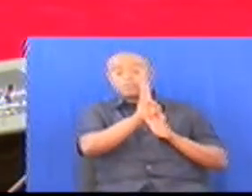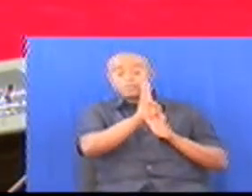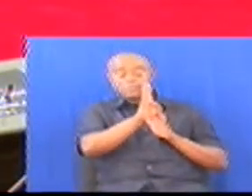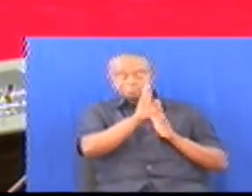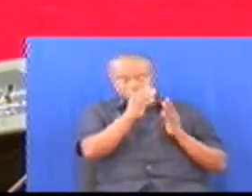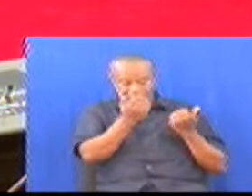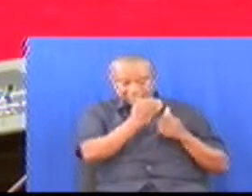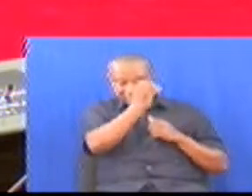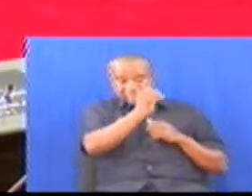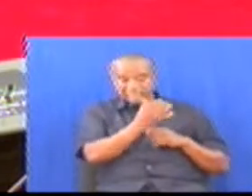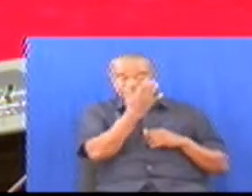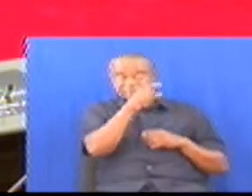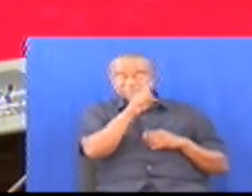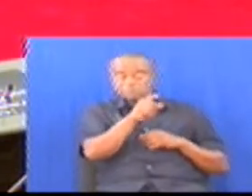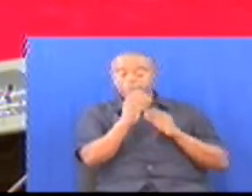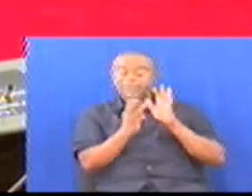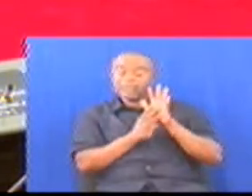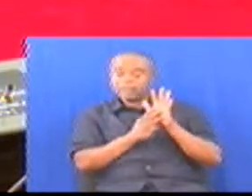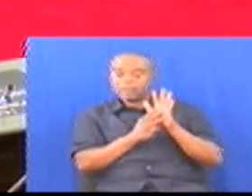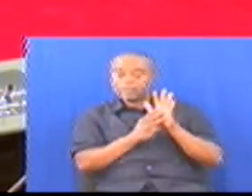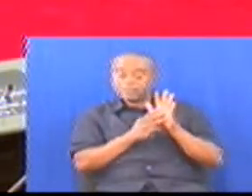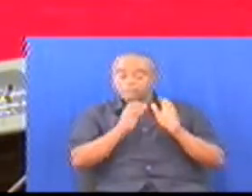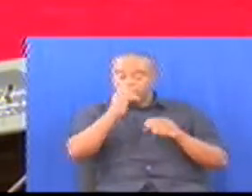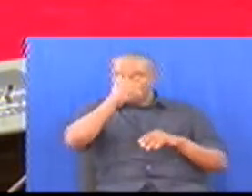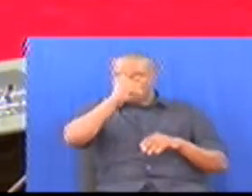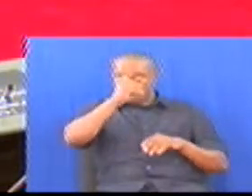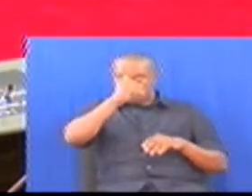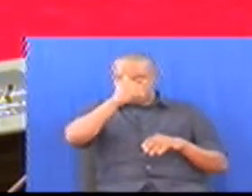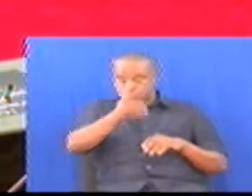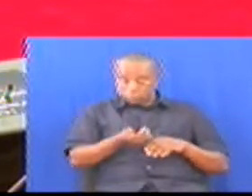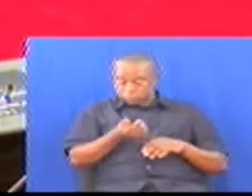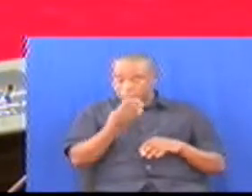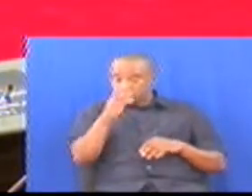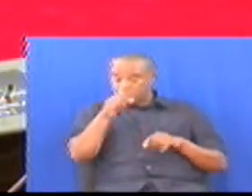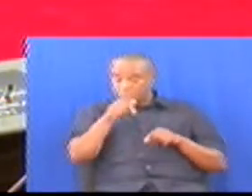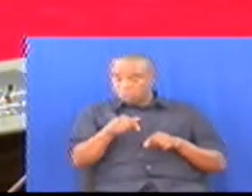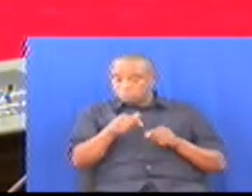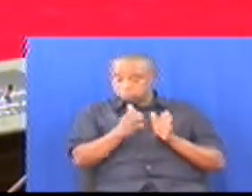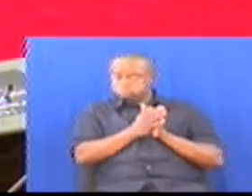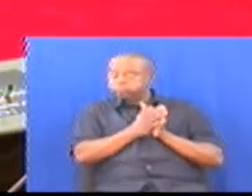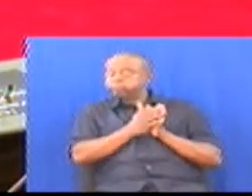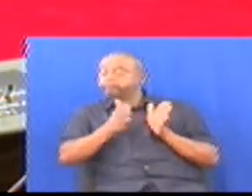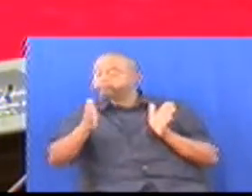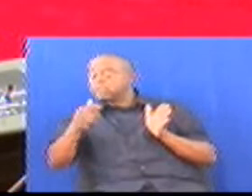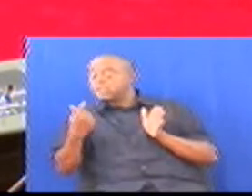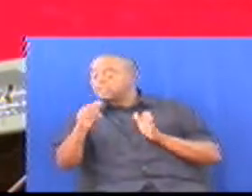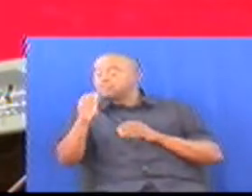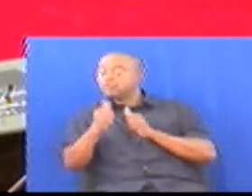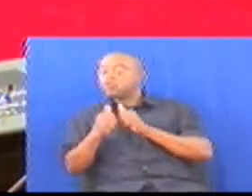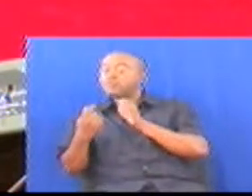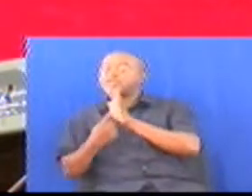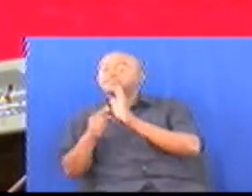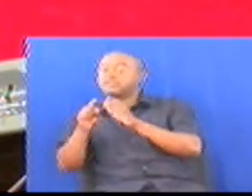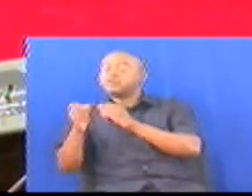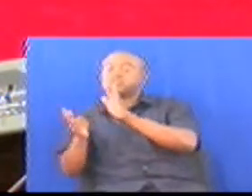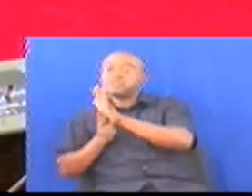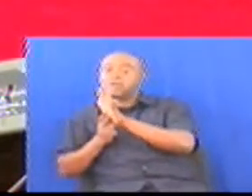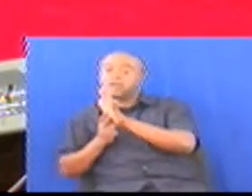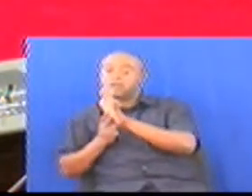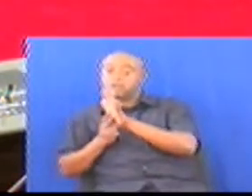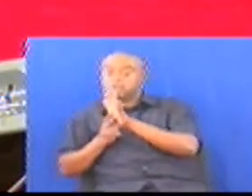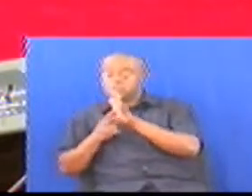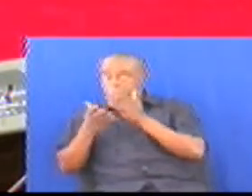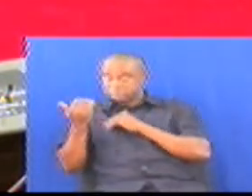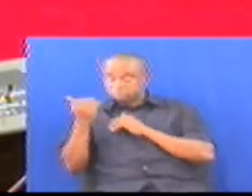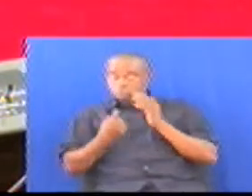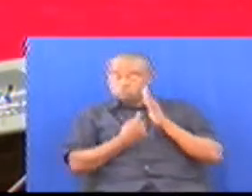imekuwa kwa 5.8% Aprili 2020 na kufikia shilingi trilioni 19.7% kutoka